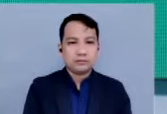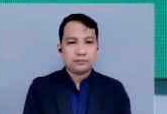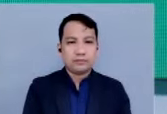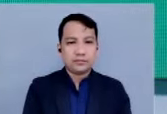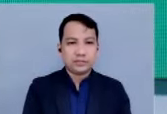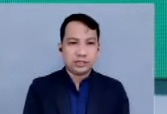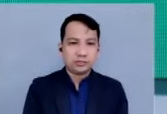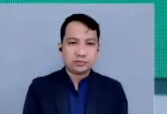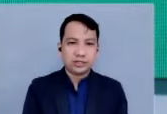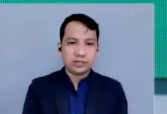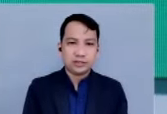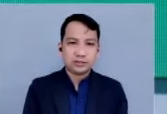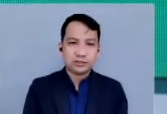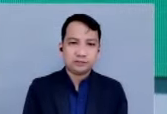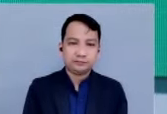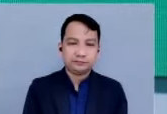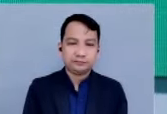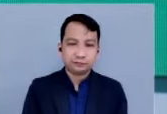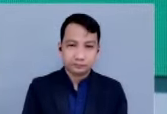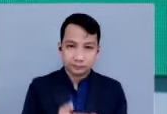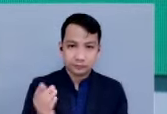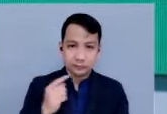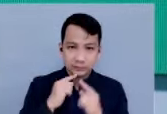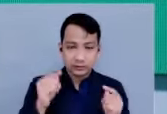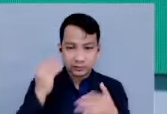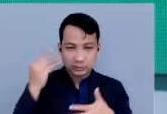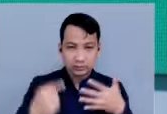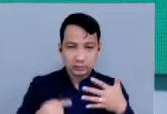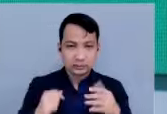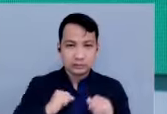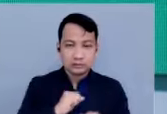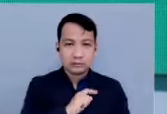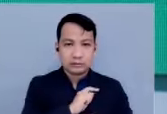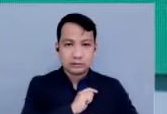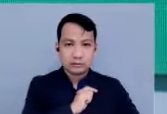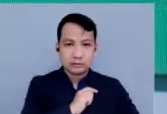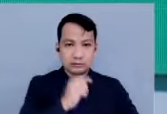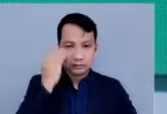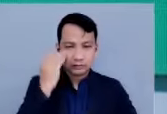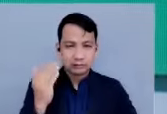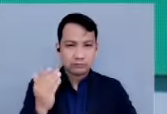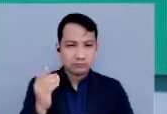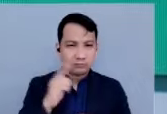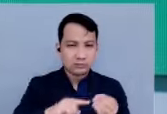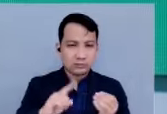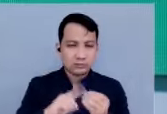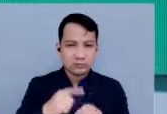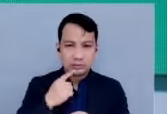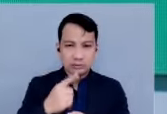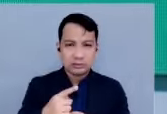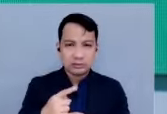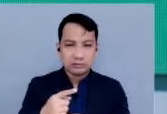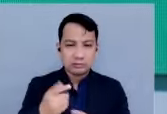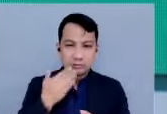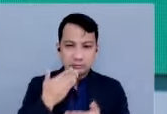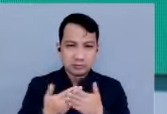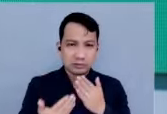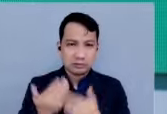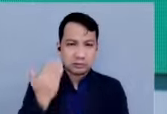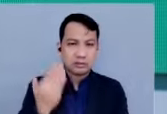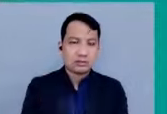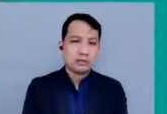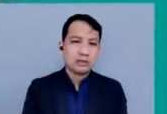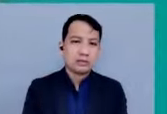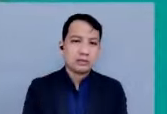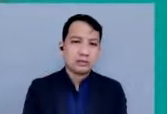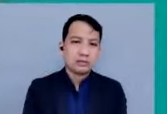Para po sa ibang detalye, makakausap natin si dating Senador Antonio Trillanes. Magandang umaga po sa inyo, Senator Trillanes.